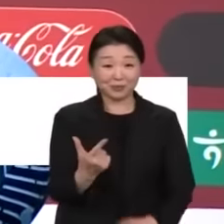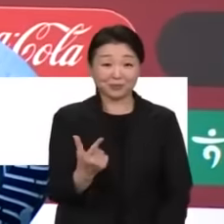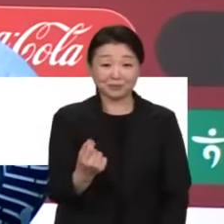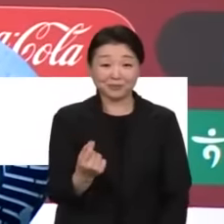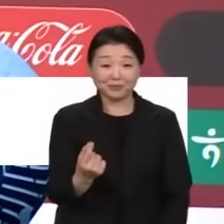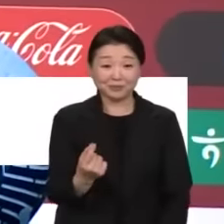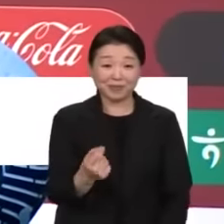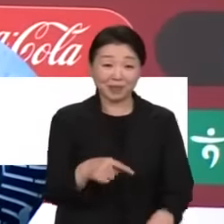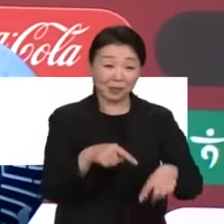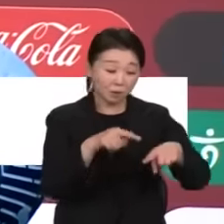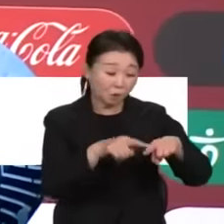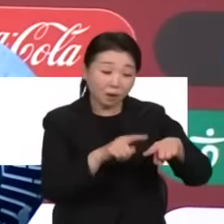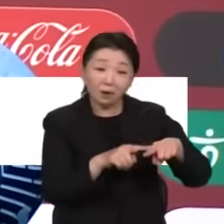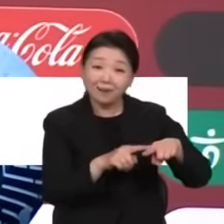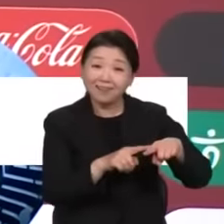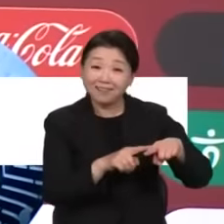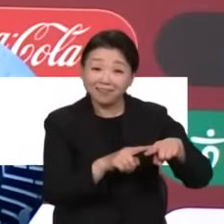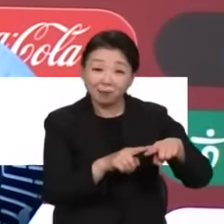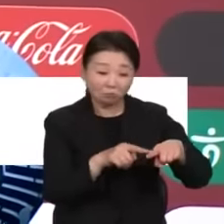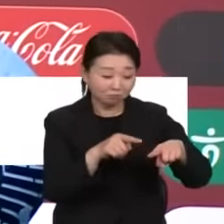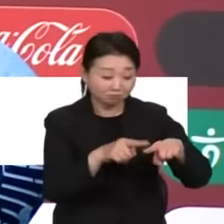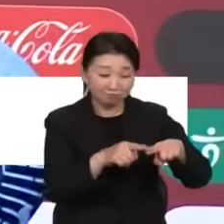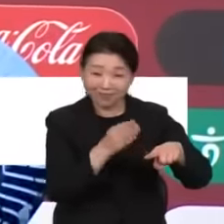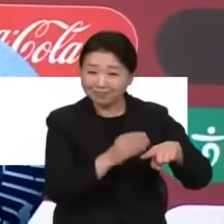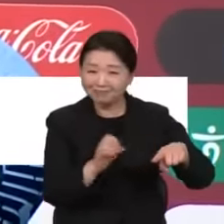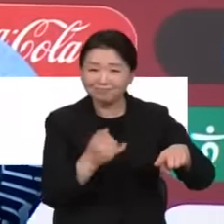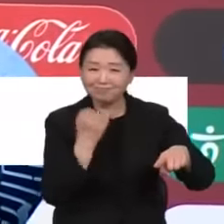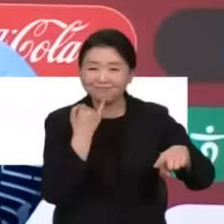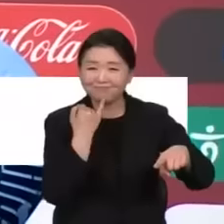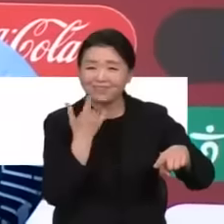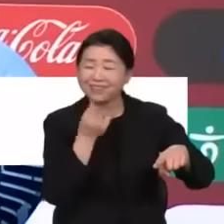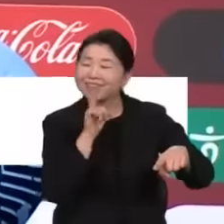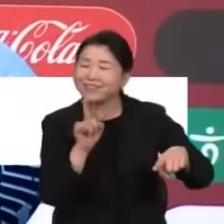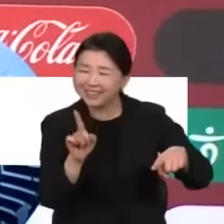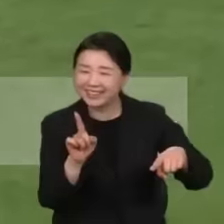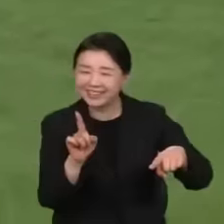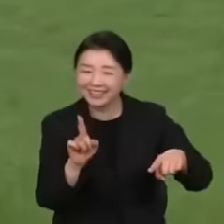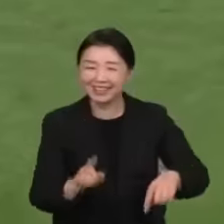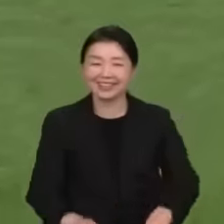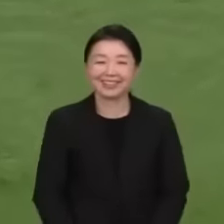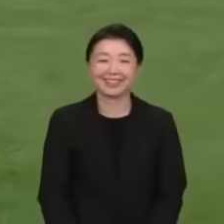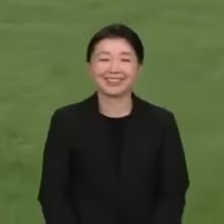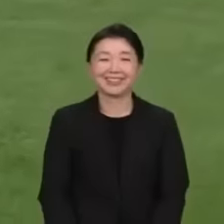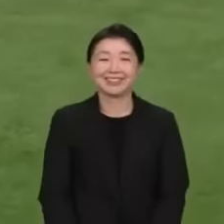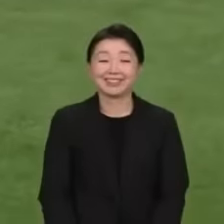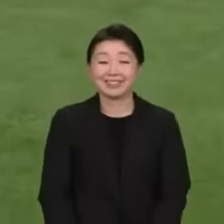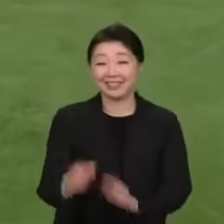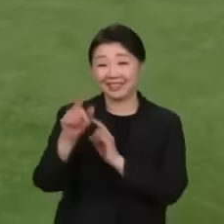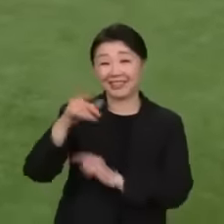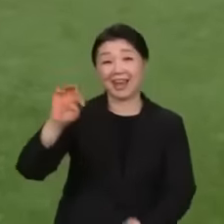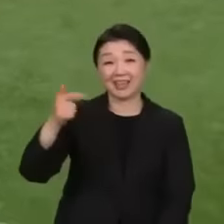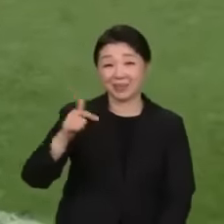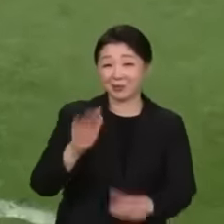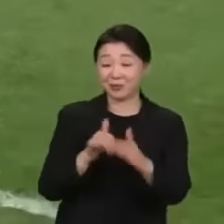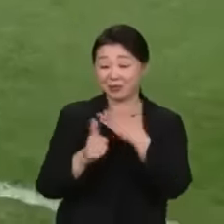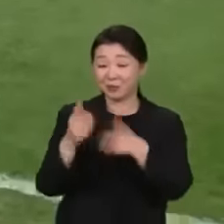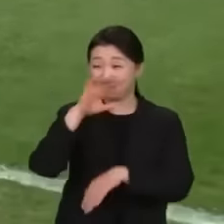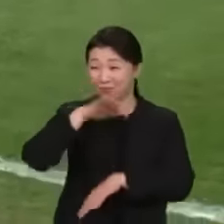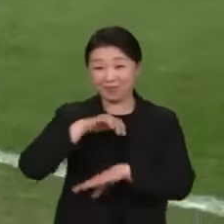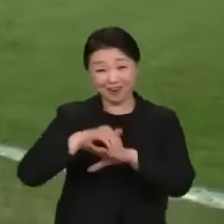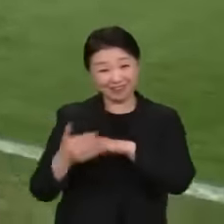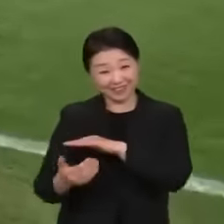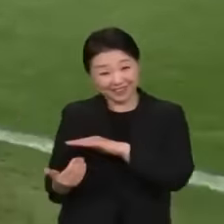보니까 손가락 뭐 하나는 없어도 괜찮다고 하시더라고요, 감독님께서. 이강인 역시 오늘 대표팀 훈련에